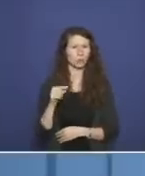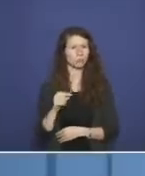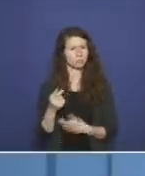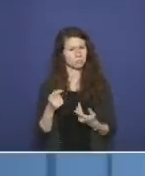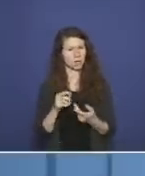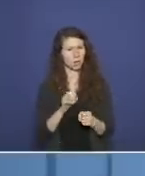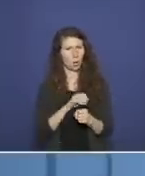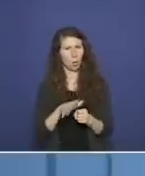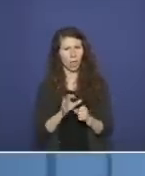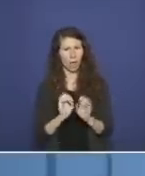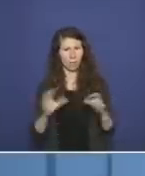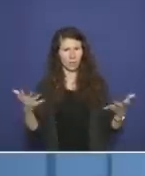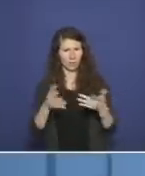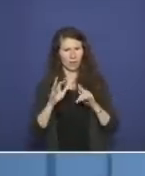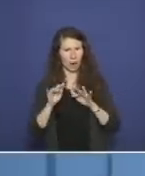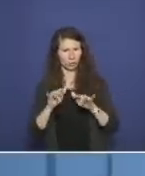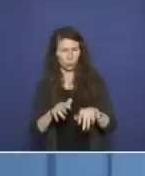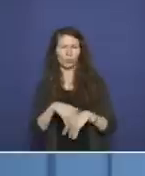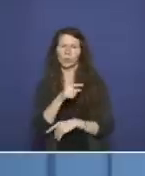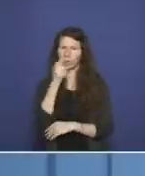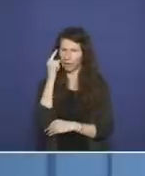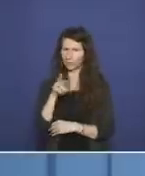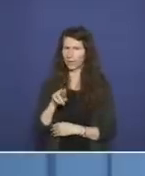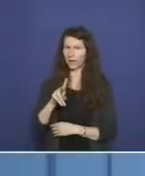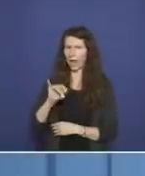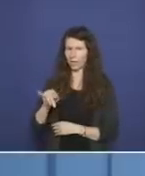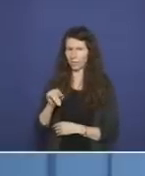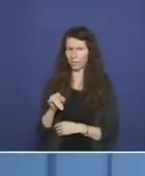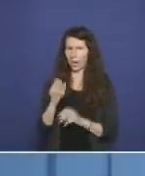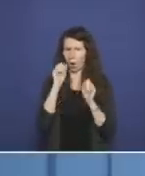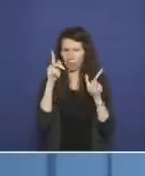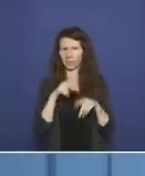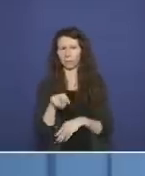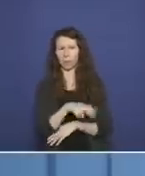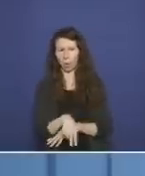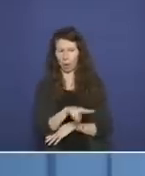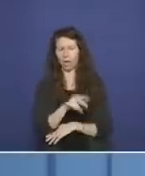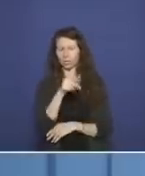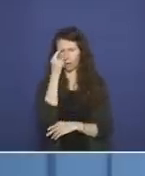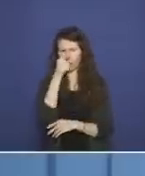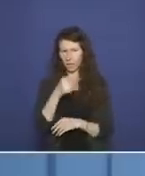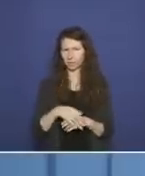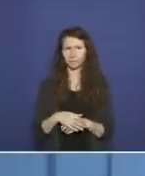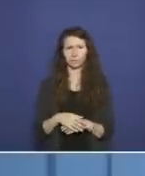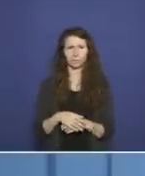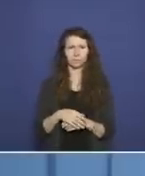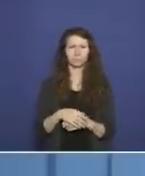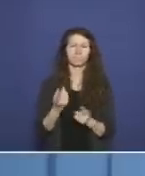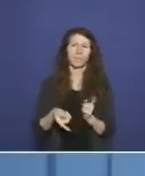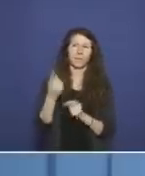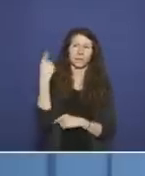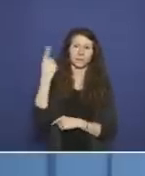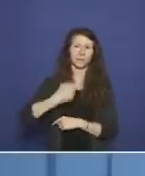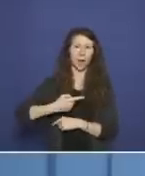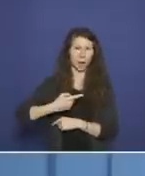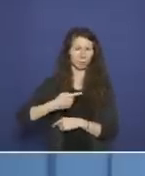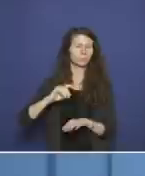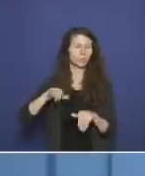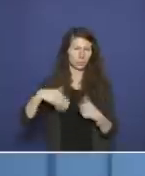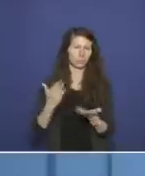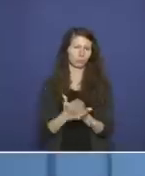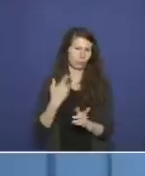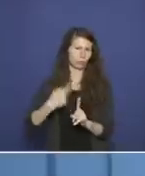der Pandemie. Sie wissen, dass das RKI das sehr aufmerksam beobachtet. Zum letzten Jahr gibt es ja auch Zahlen